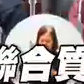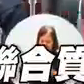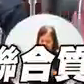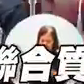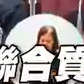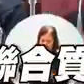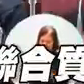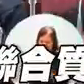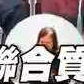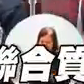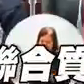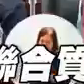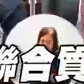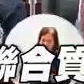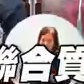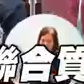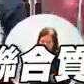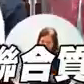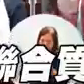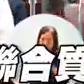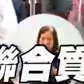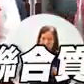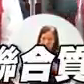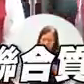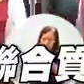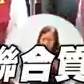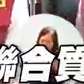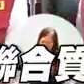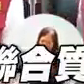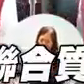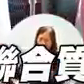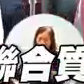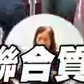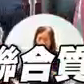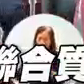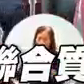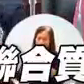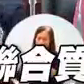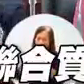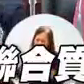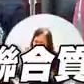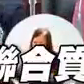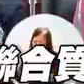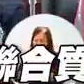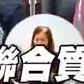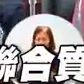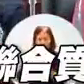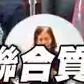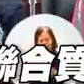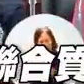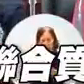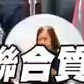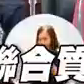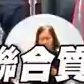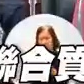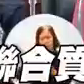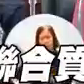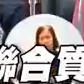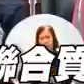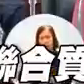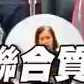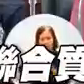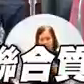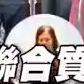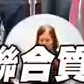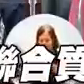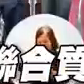我问你到后的进度，到后多少？到现在一问三不知是啊！你要我们议员怎么做？如果今天你是立委，你是议员的时